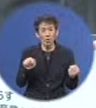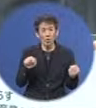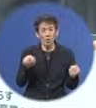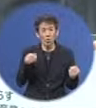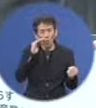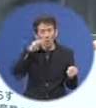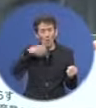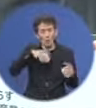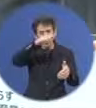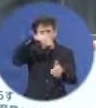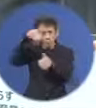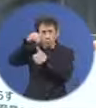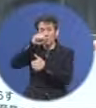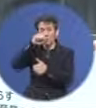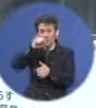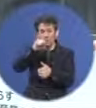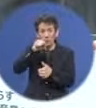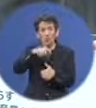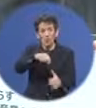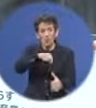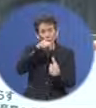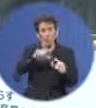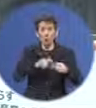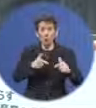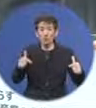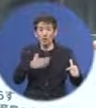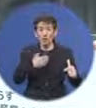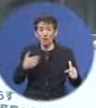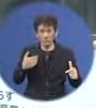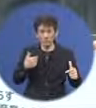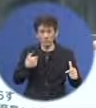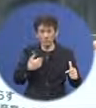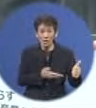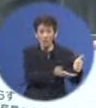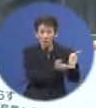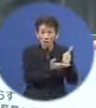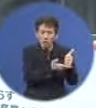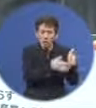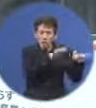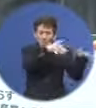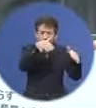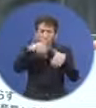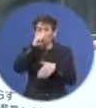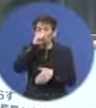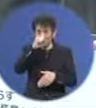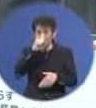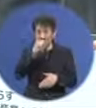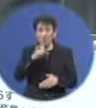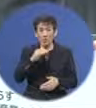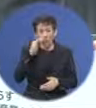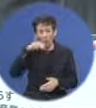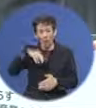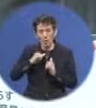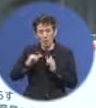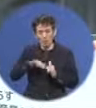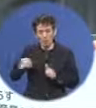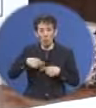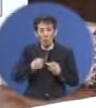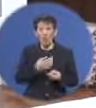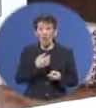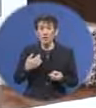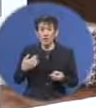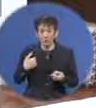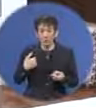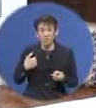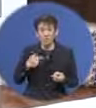と、 はい、 そしたら雇用も一緒についてくる、 なるほど、 それからお客さんも誘致したらいい、はい、それから和歌山の人も入れればいい、でそういう